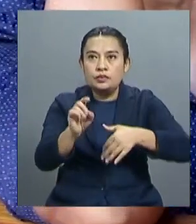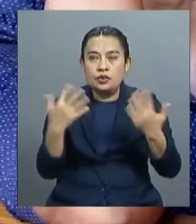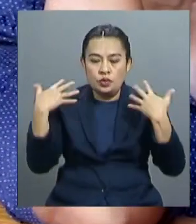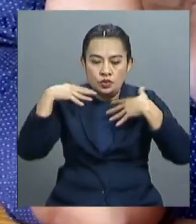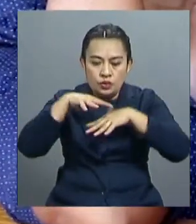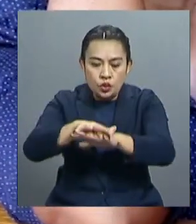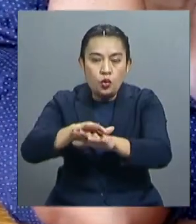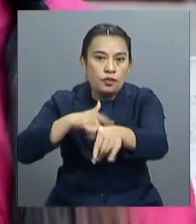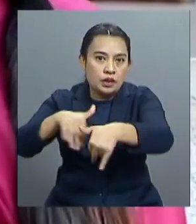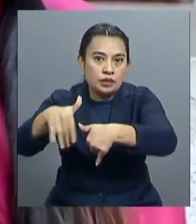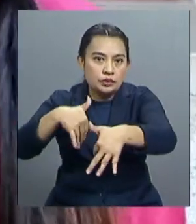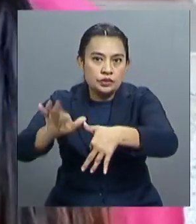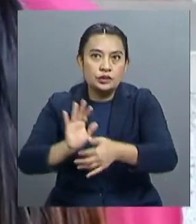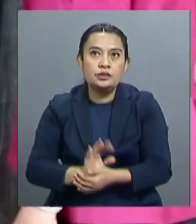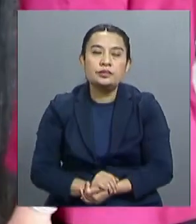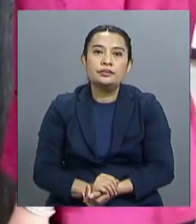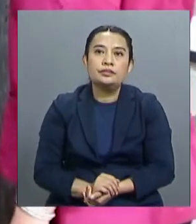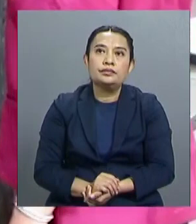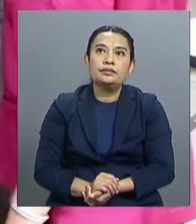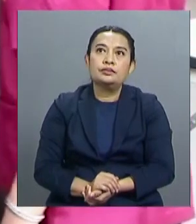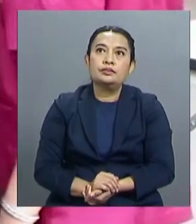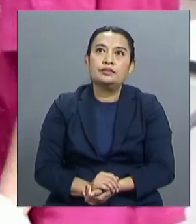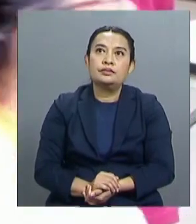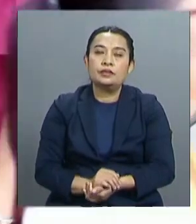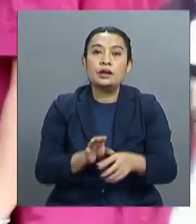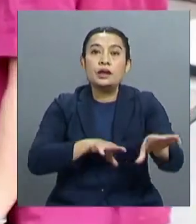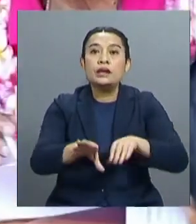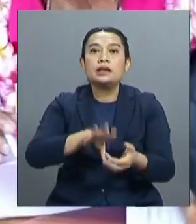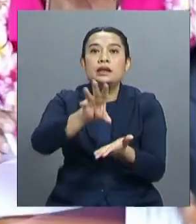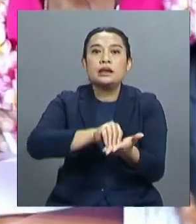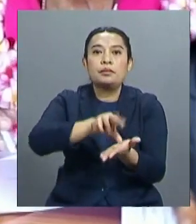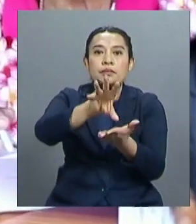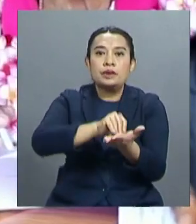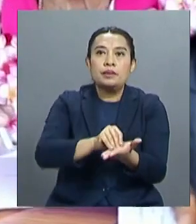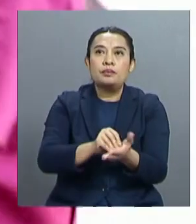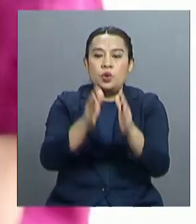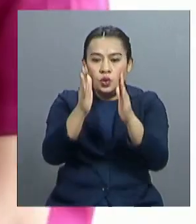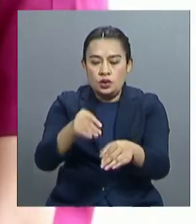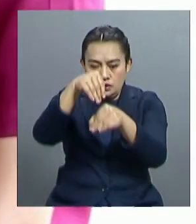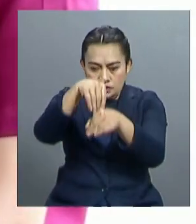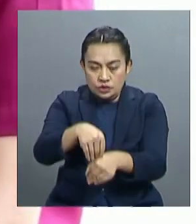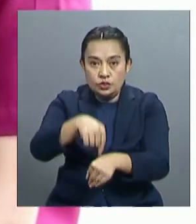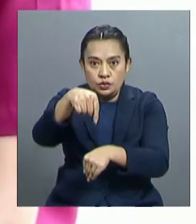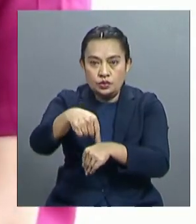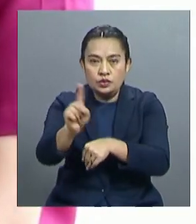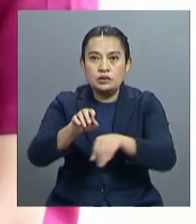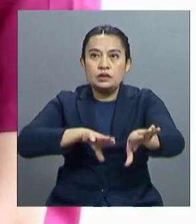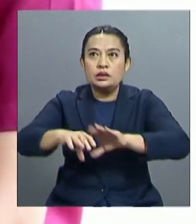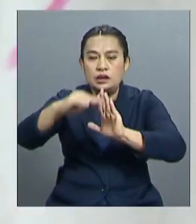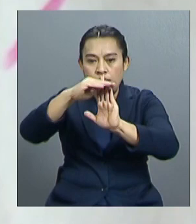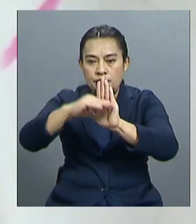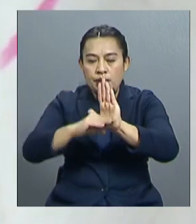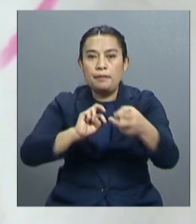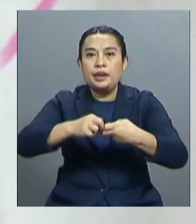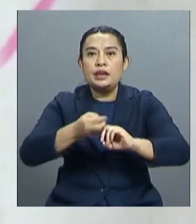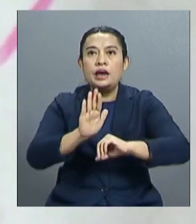โดยการหนุนเสริมของชุมชนและการจัดเก็บข้อมูลครัวเรือนการจัดลำดับปัญหาชุมชน